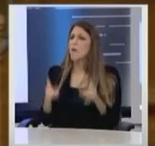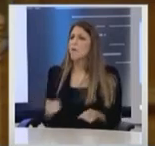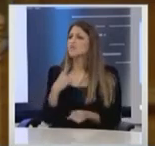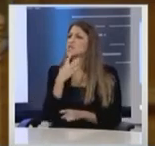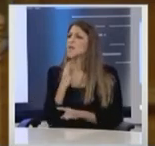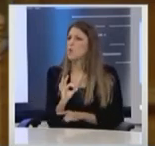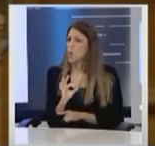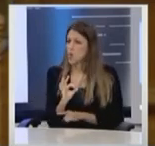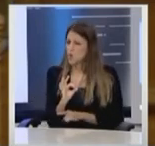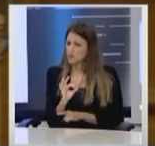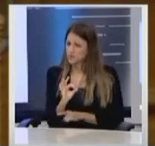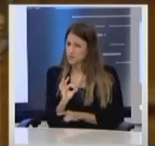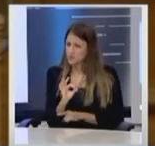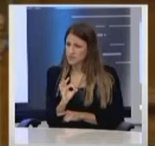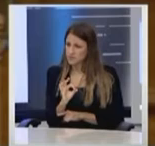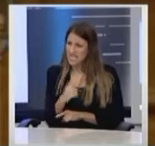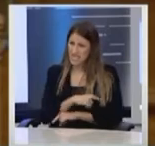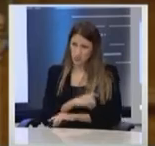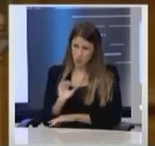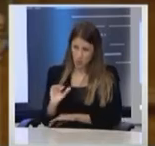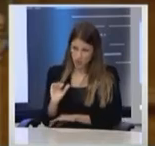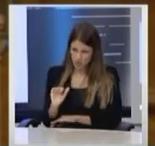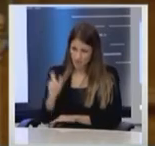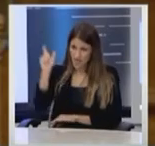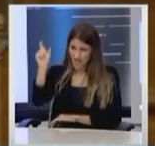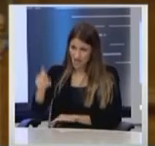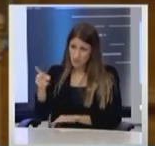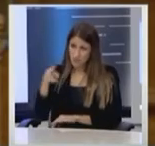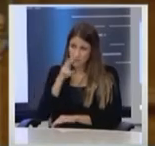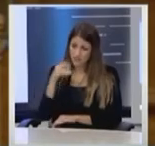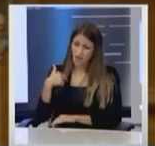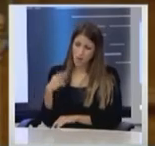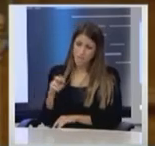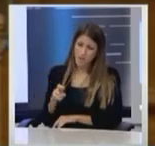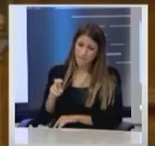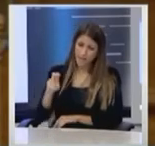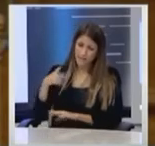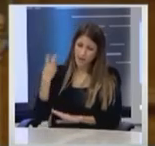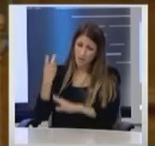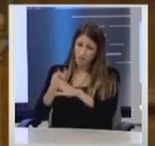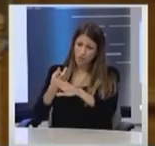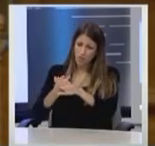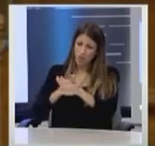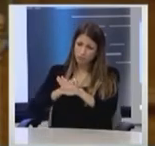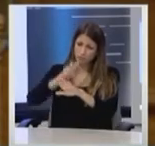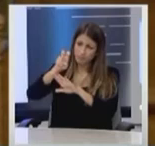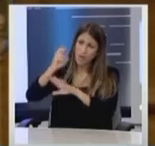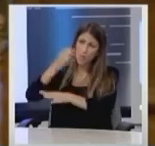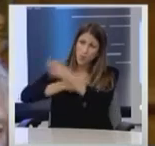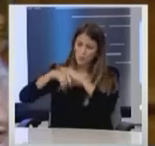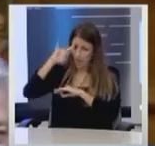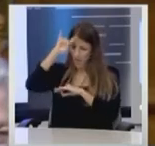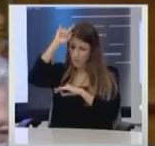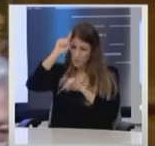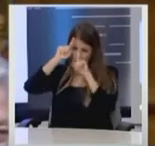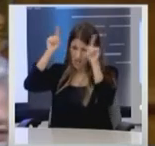επιλογή αλλαγής φύλου, διότι λέει πήγε στον ημιτό και του το είπαν οι εξωγήινοι. Αυτό είναι ντροπή, διότι είναι ντροπή